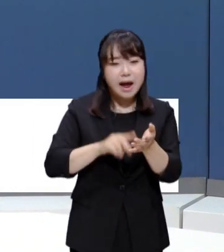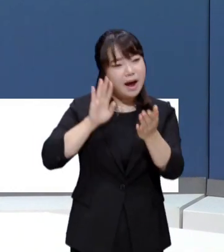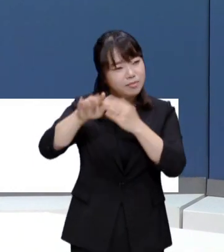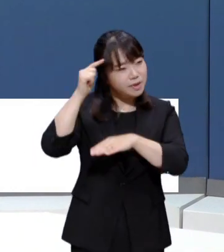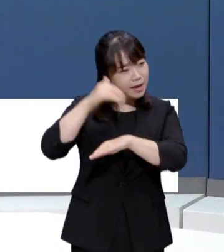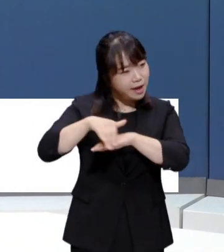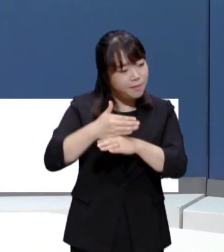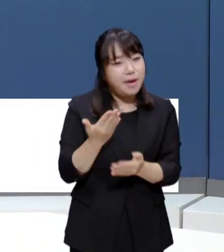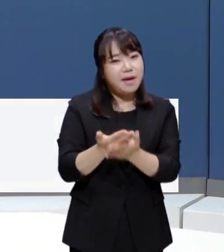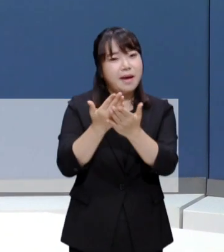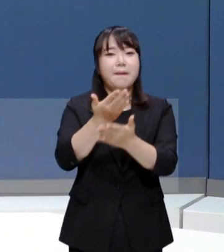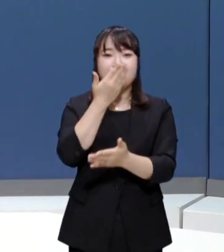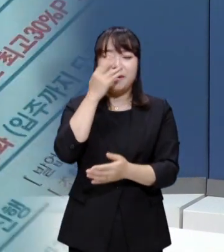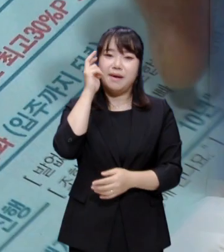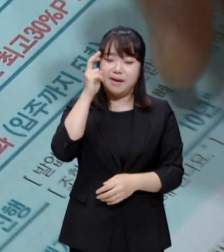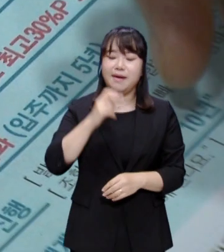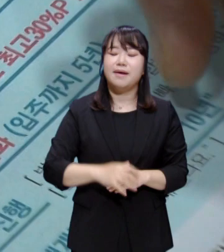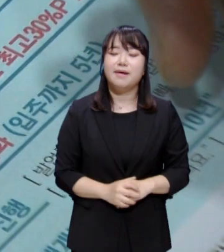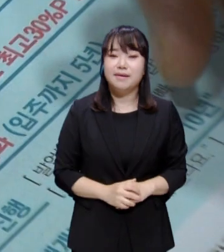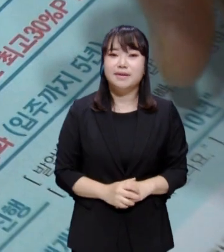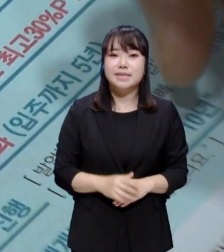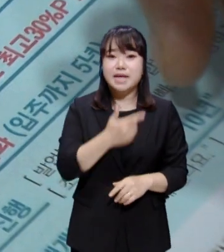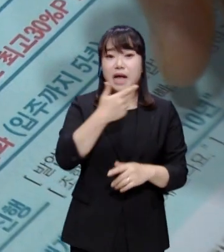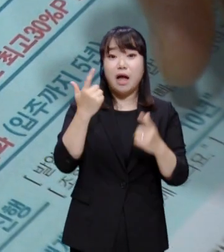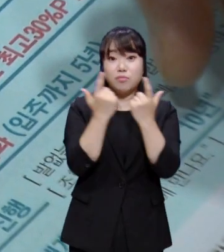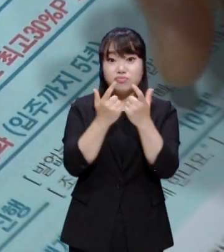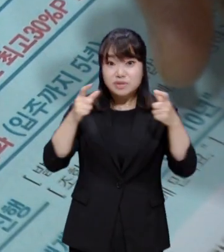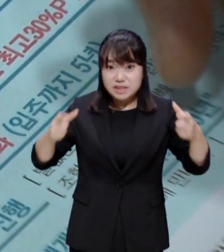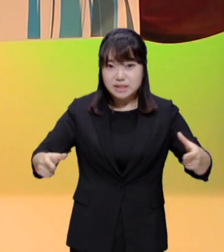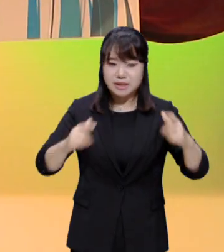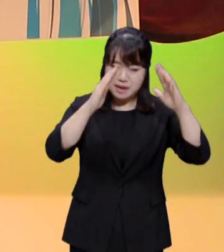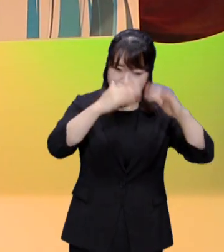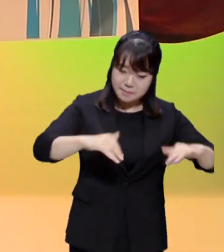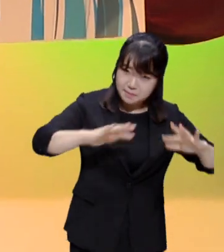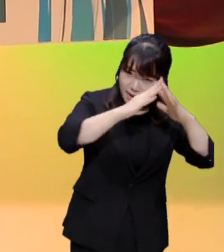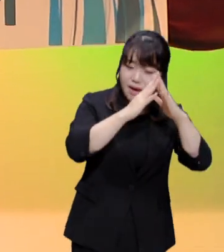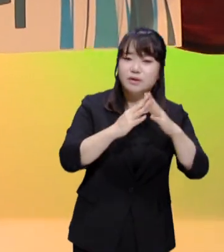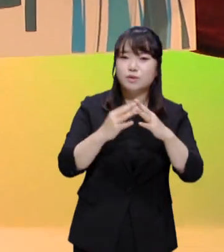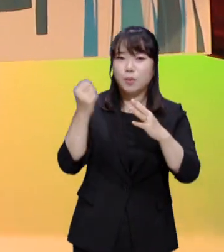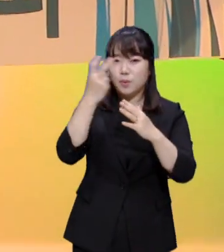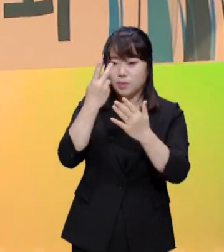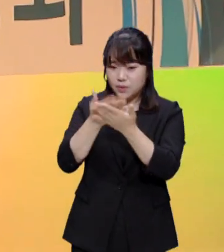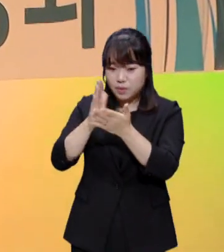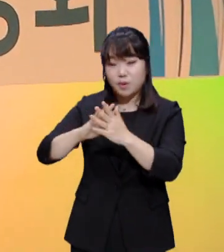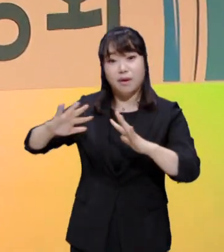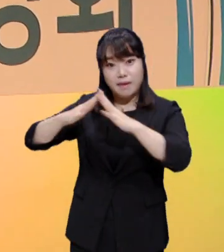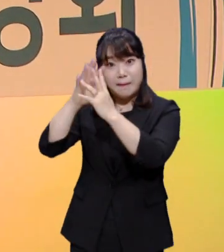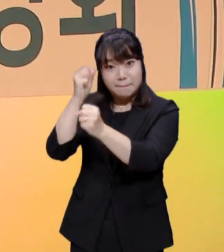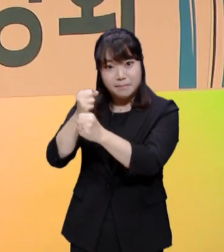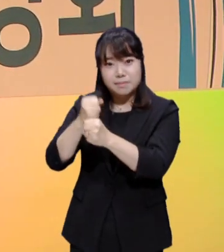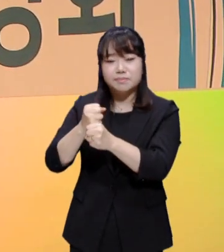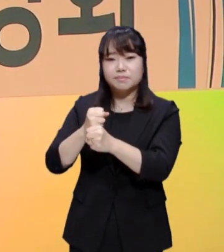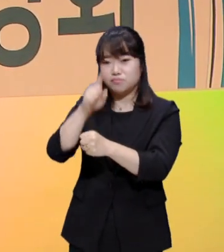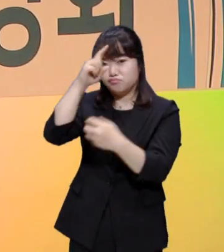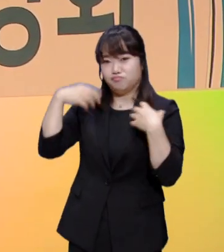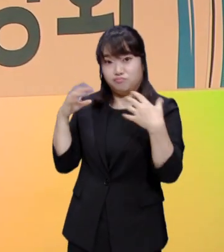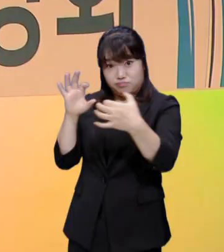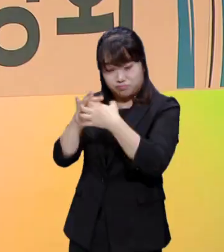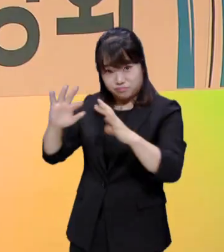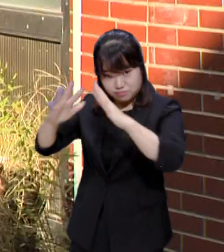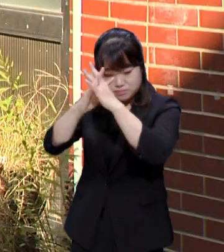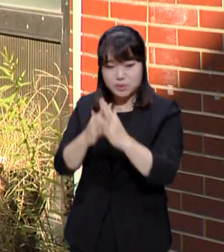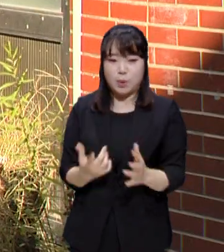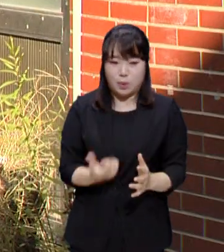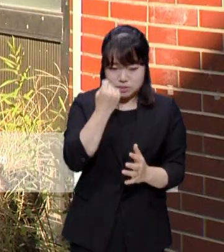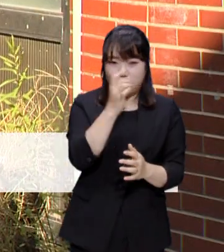그렇게 시행하려고 하고 있습니다. 강북구에서는 재개발 재건축도 주요 이슈입니다. 공공재개발과